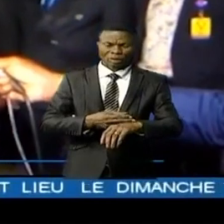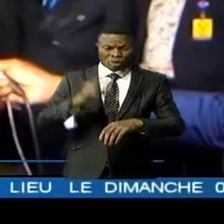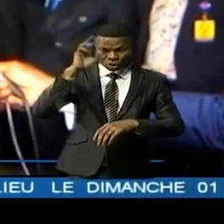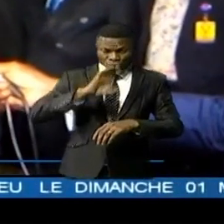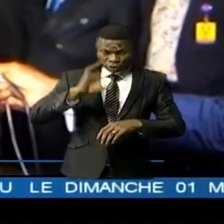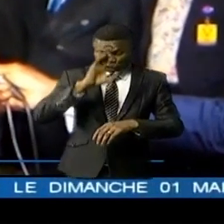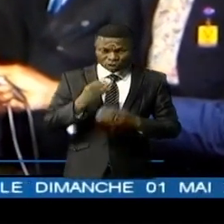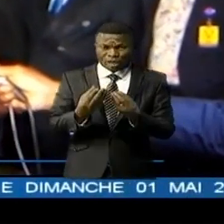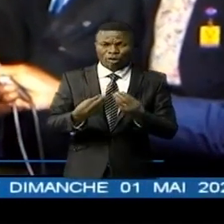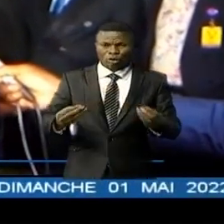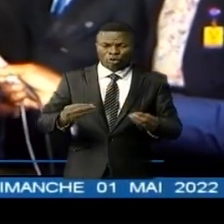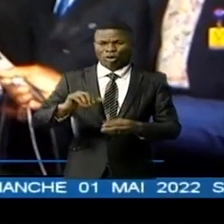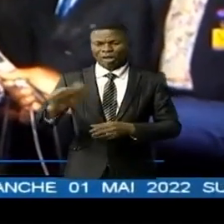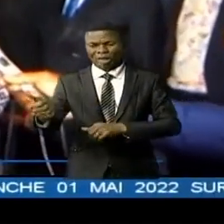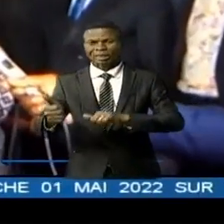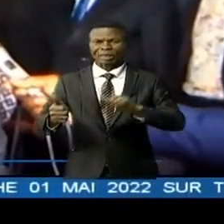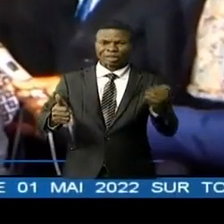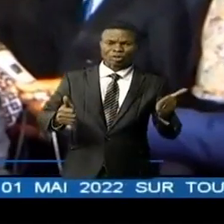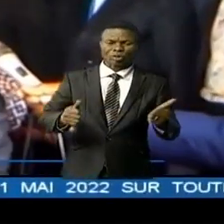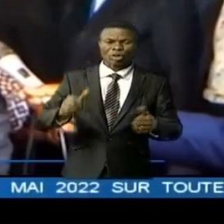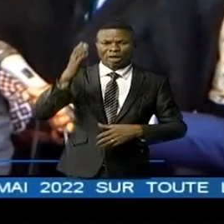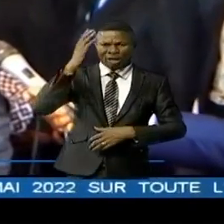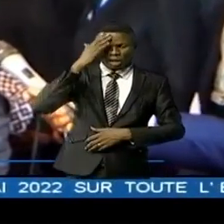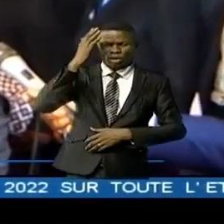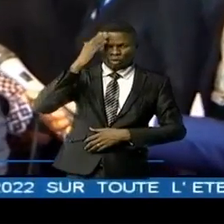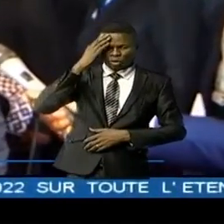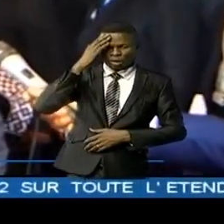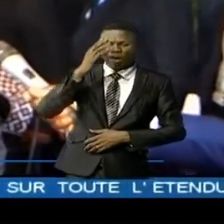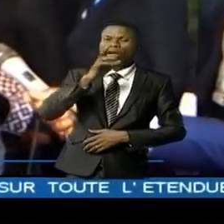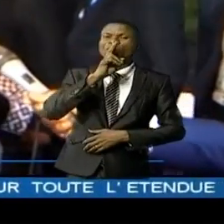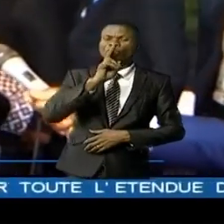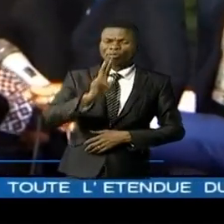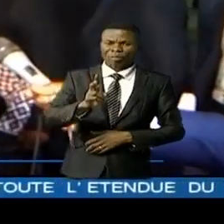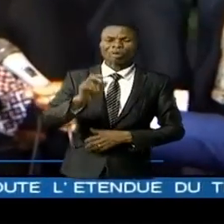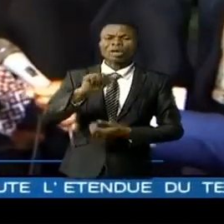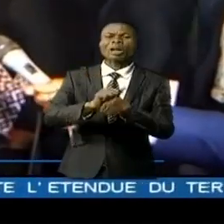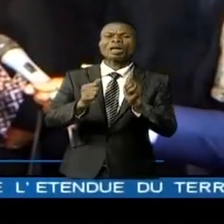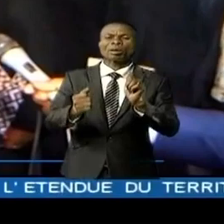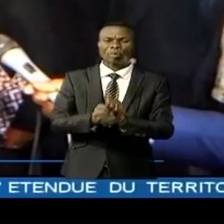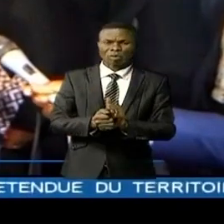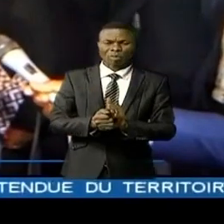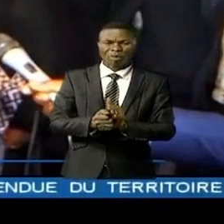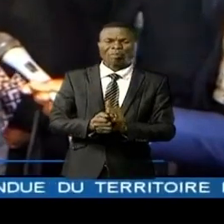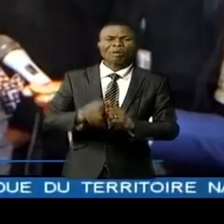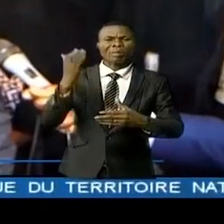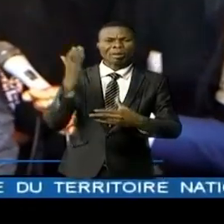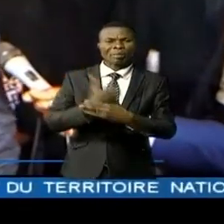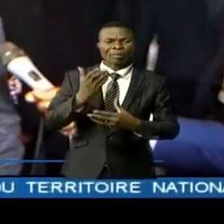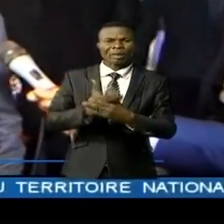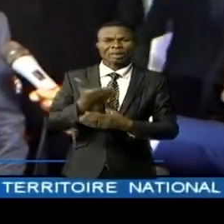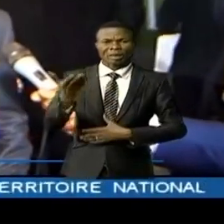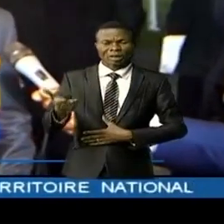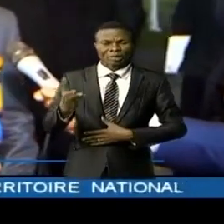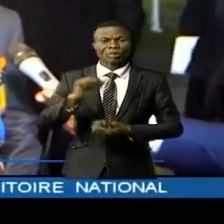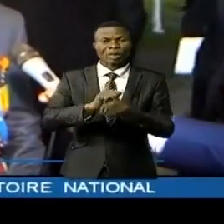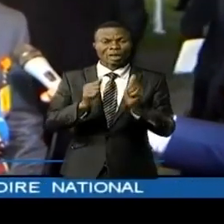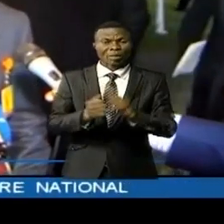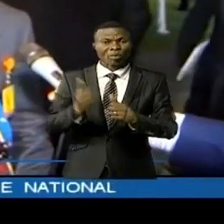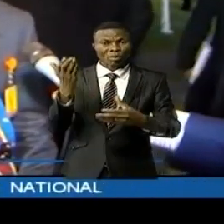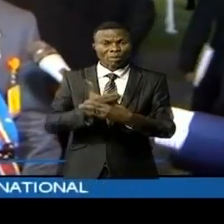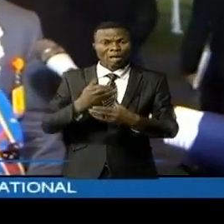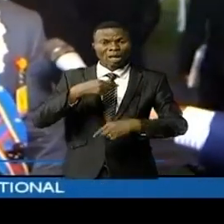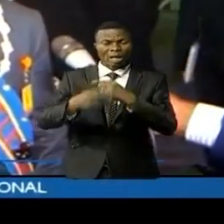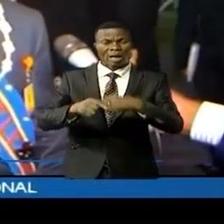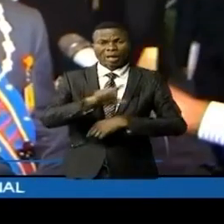yeux pour pouvoir identifier les problèmes qui nous divisent. Cette histoire a commencé